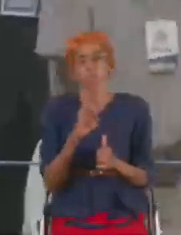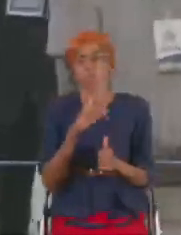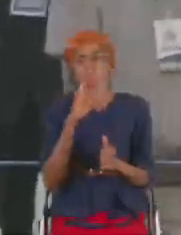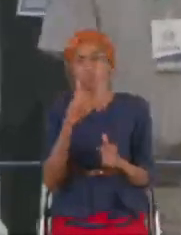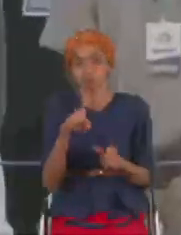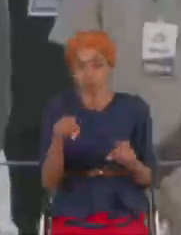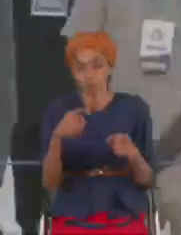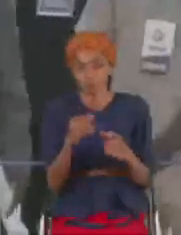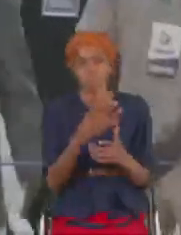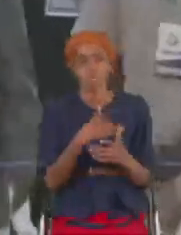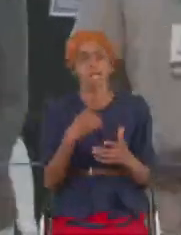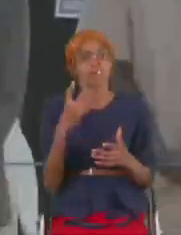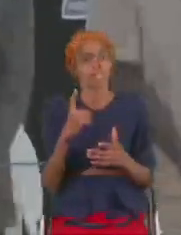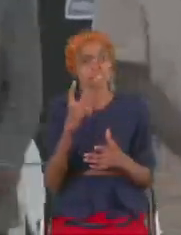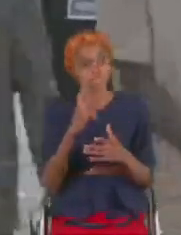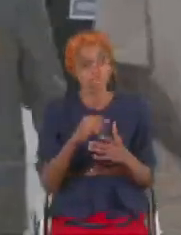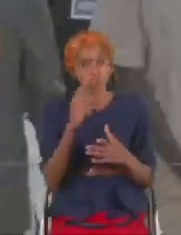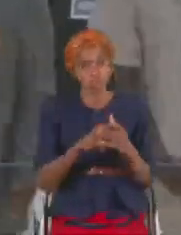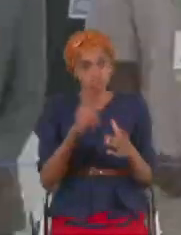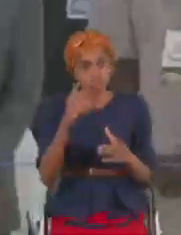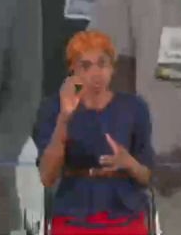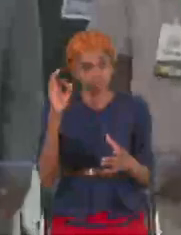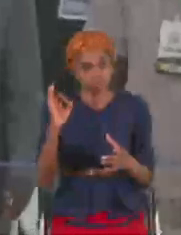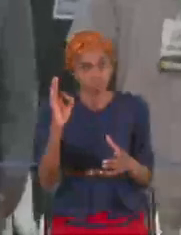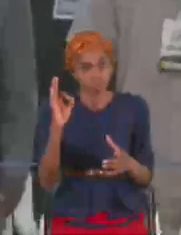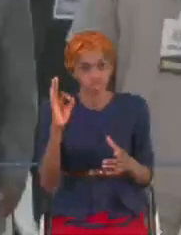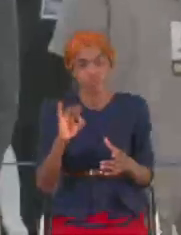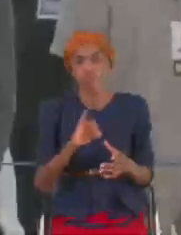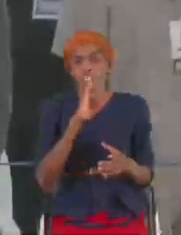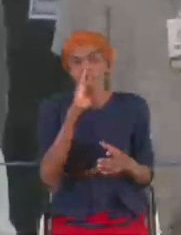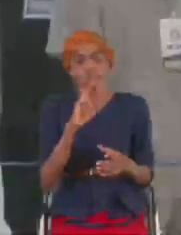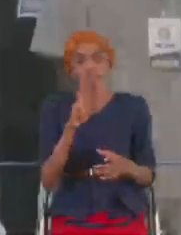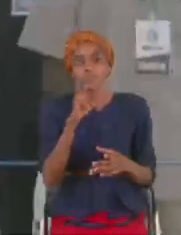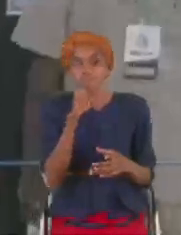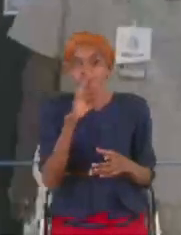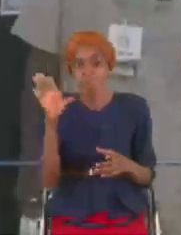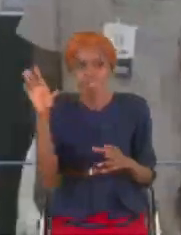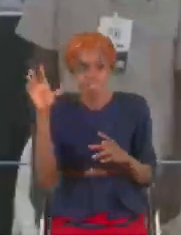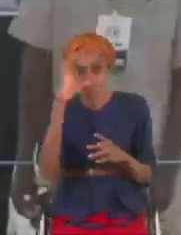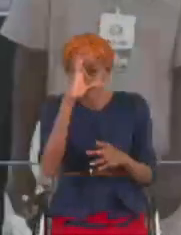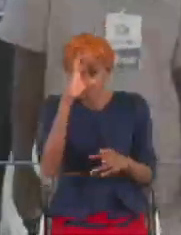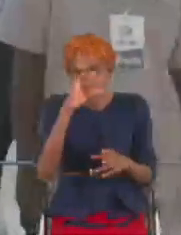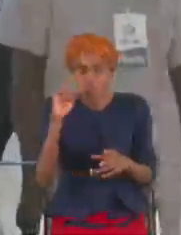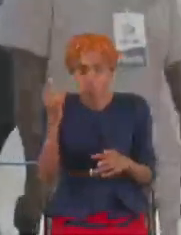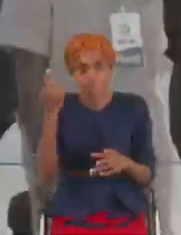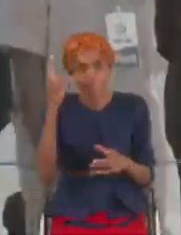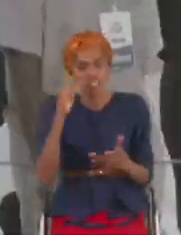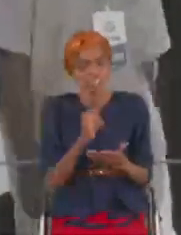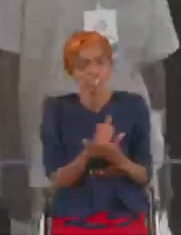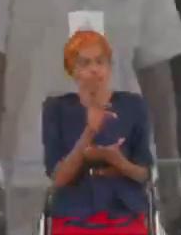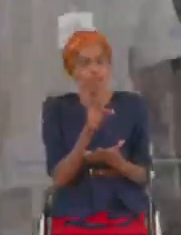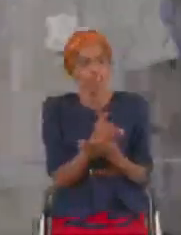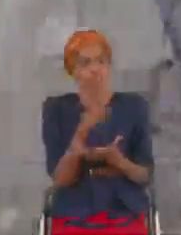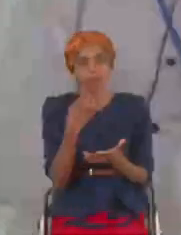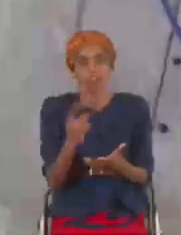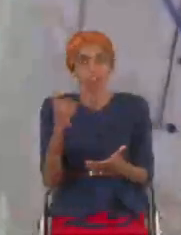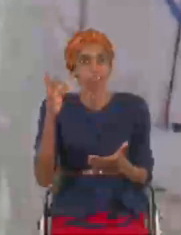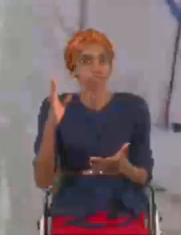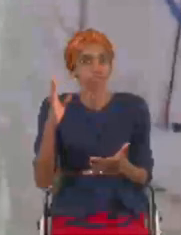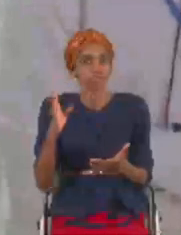et le contenu de sa prédication qui cherche seulement l'approbation de dieu